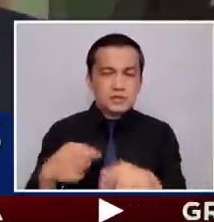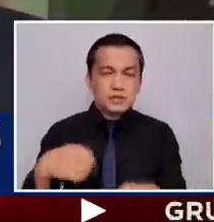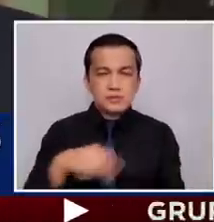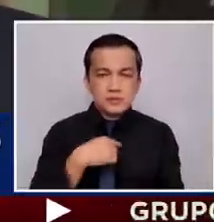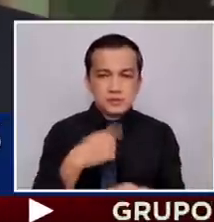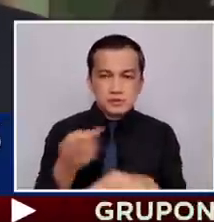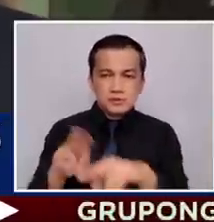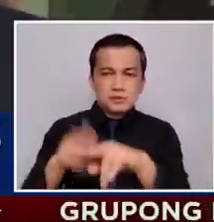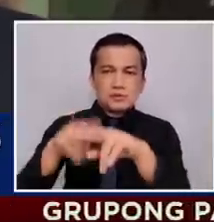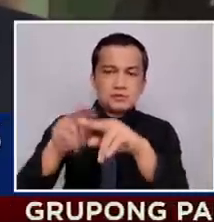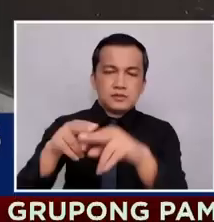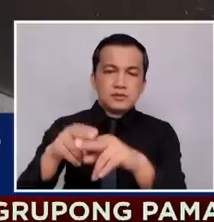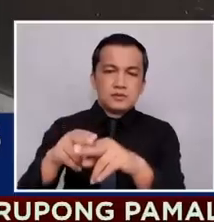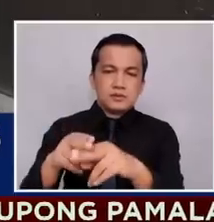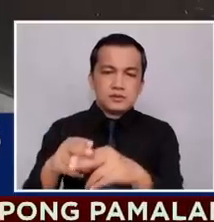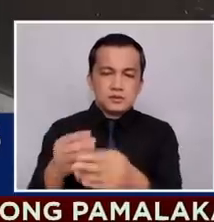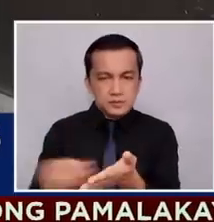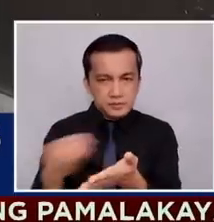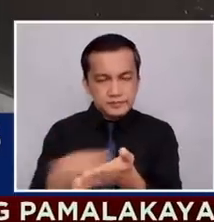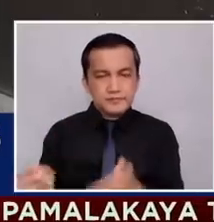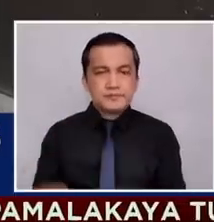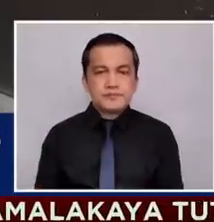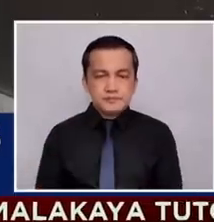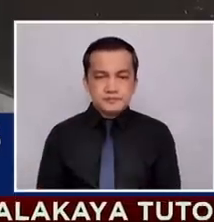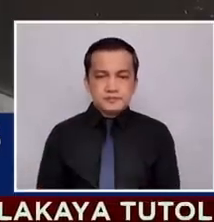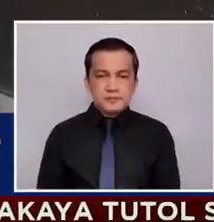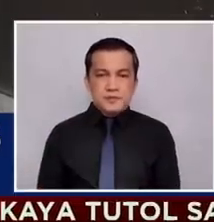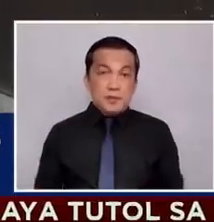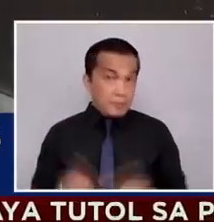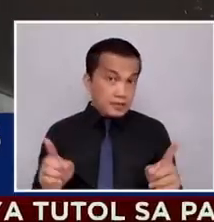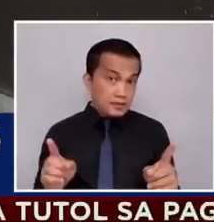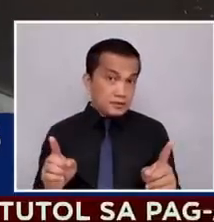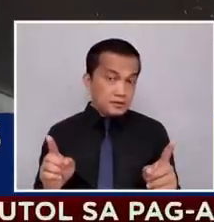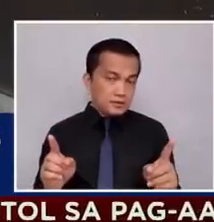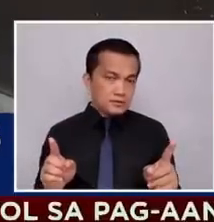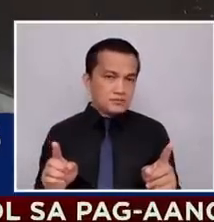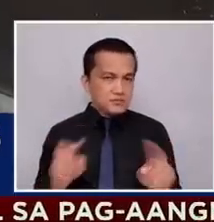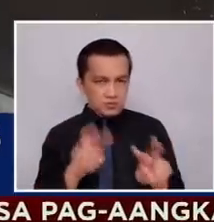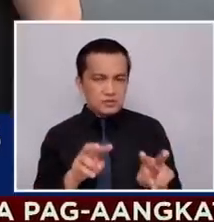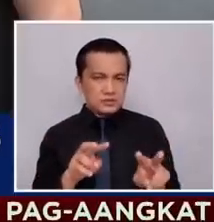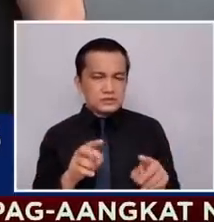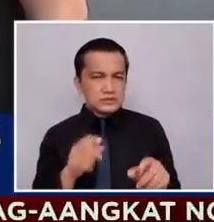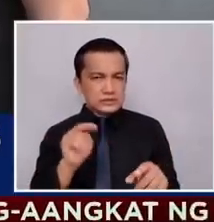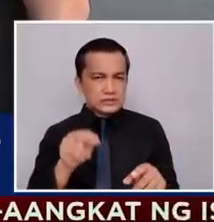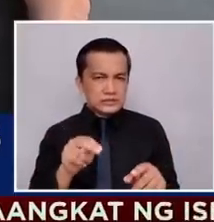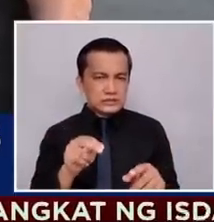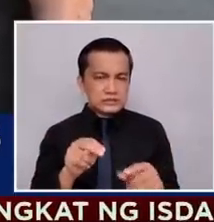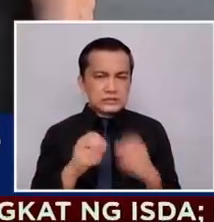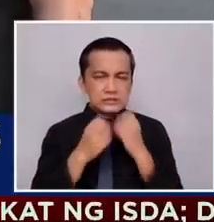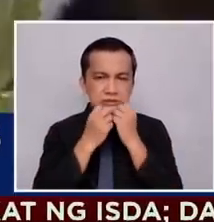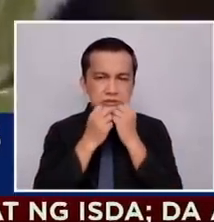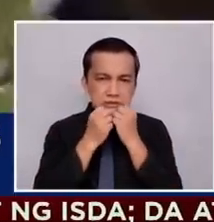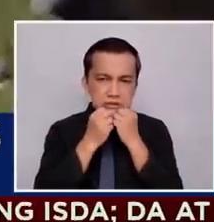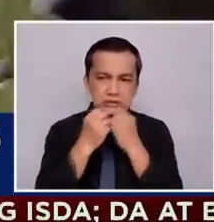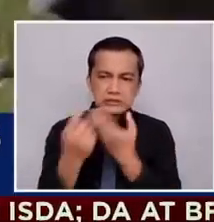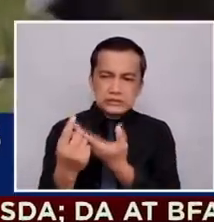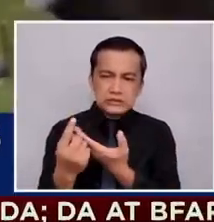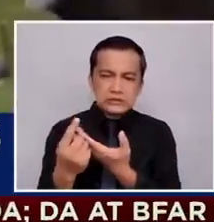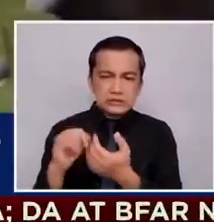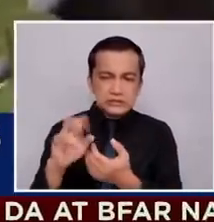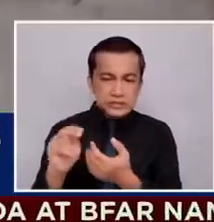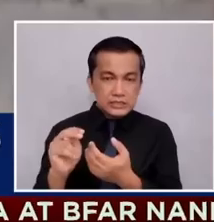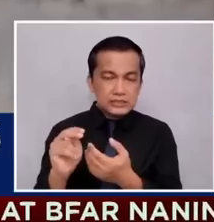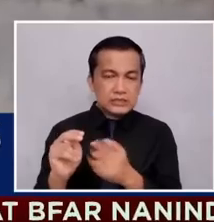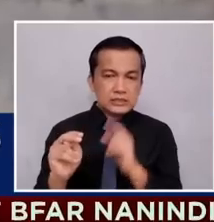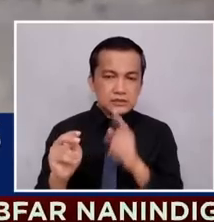ba, ng pamilihin. Pero mukhang kailangang lalo pang maghigpit ng sinturon ni Jen dahil